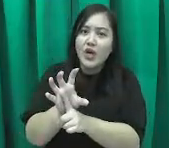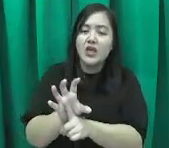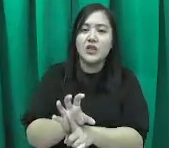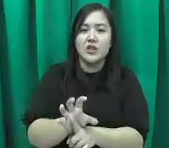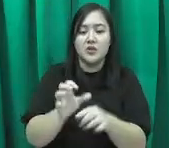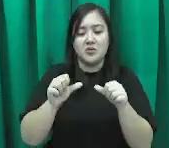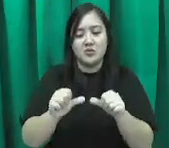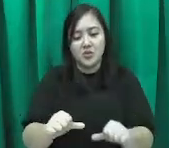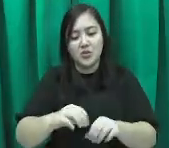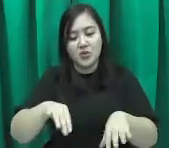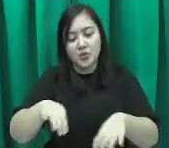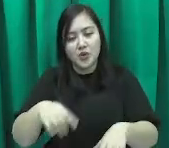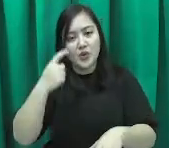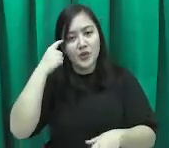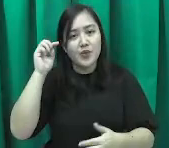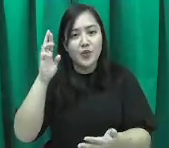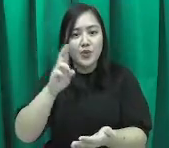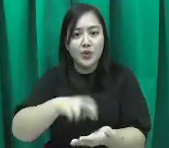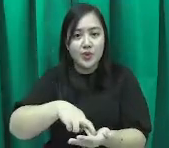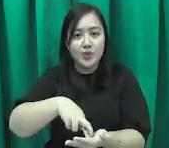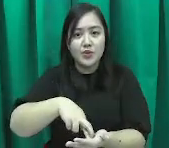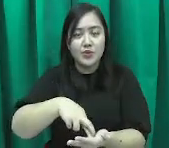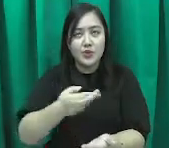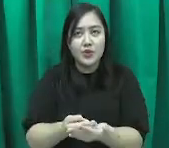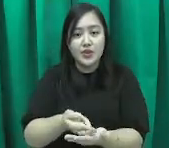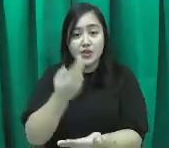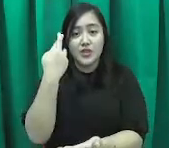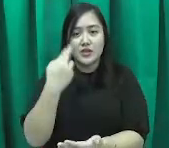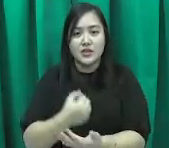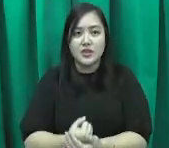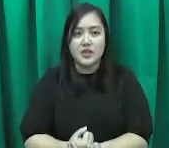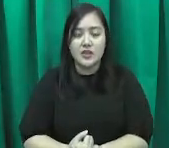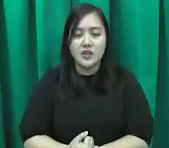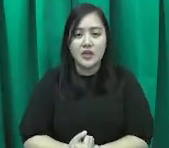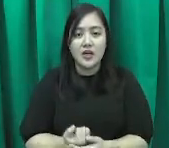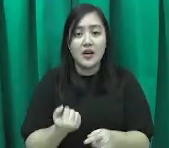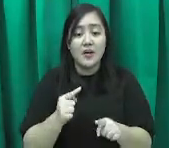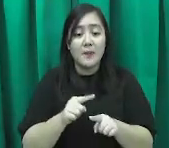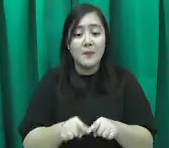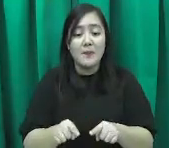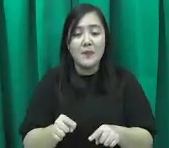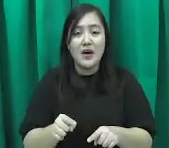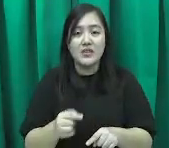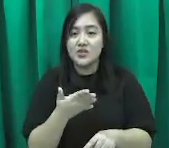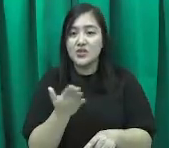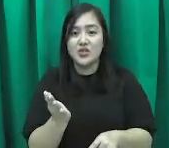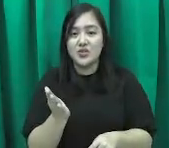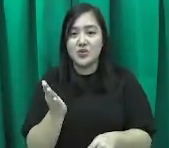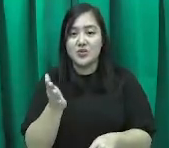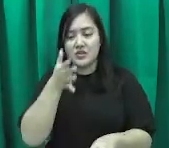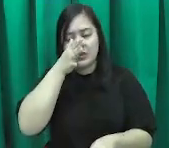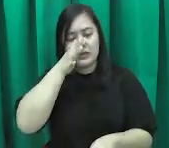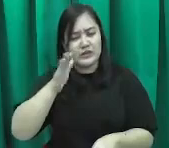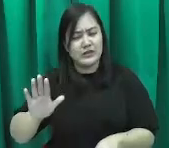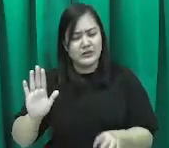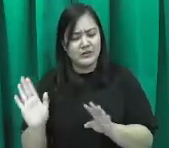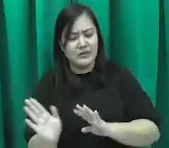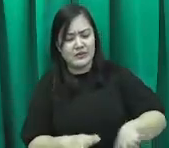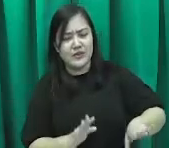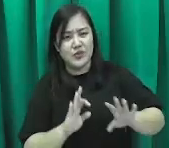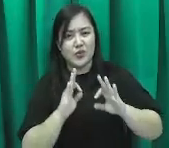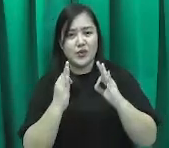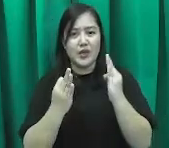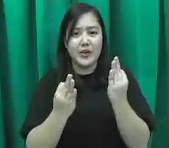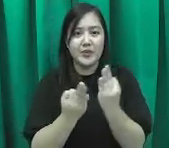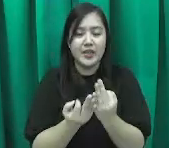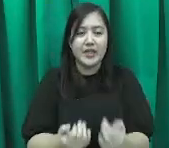na, napabayaan na natin pamilya natin. Sige lang. Dahil gusto natin yung fame na yun, yung reputation na yun, hinabol-habol